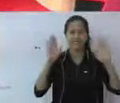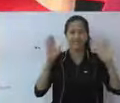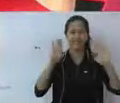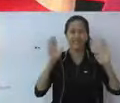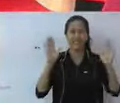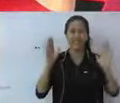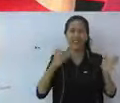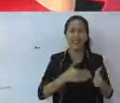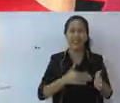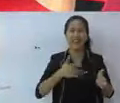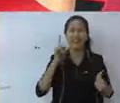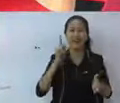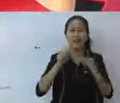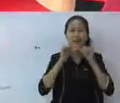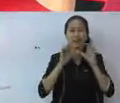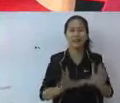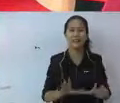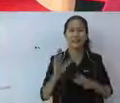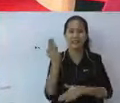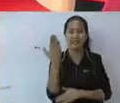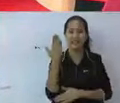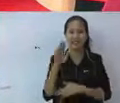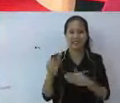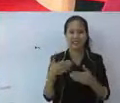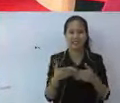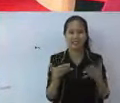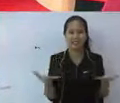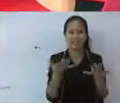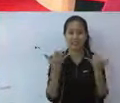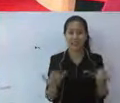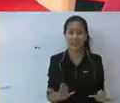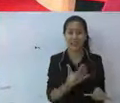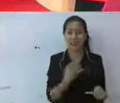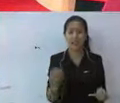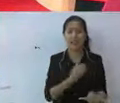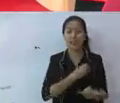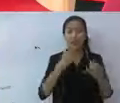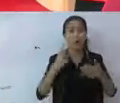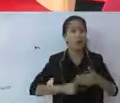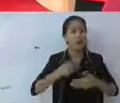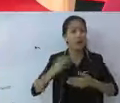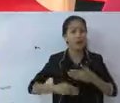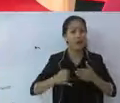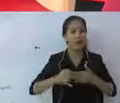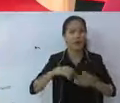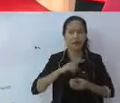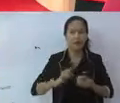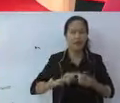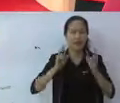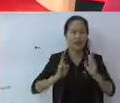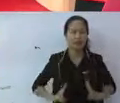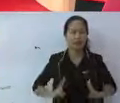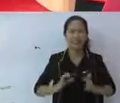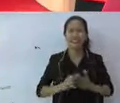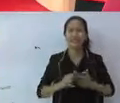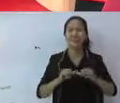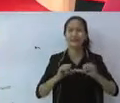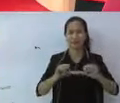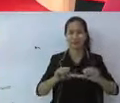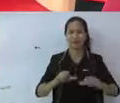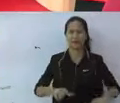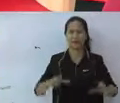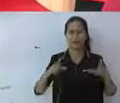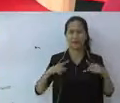Isang mapagpalang umaga po muli sa inyo pong lahat. At ang impormasyong pangkalusugan ay patuloy na umiere